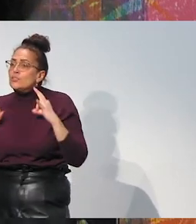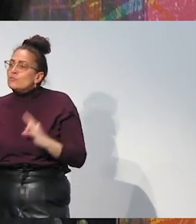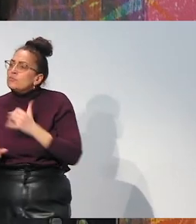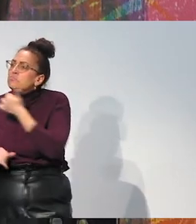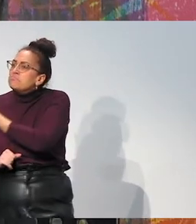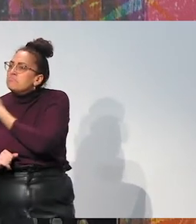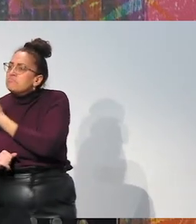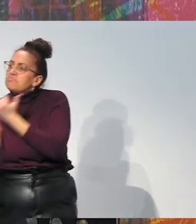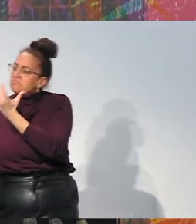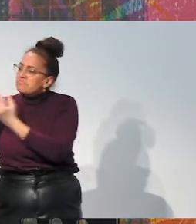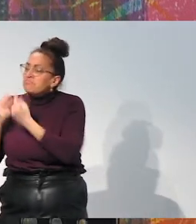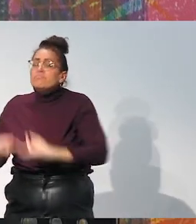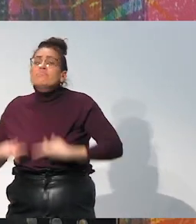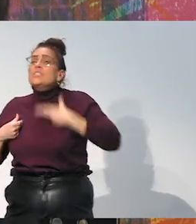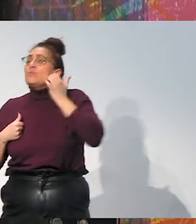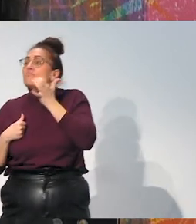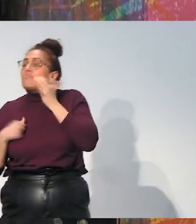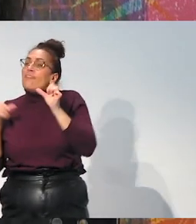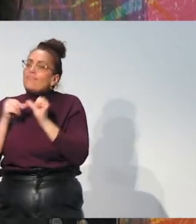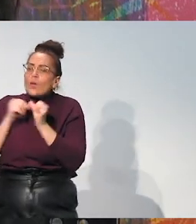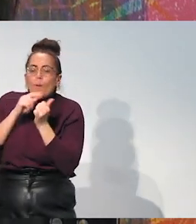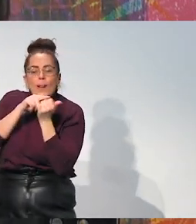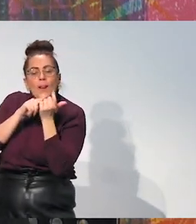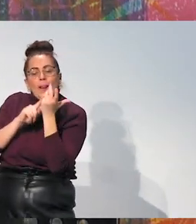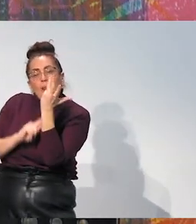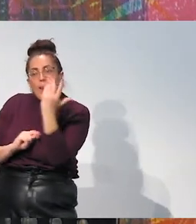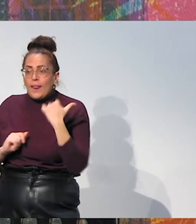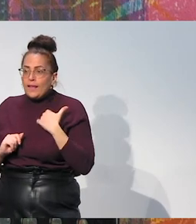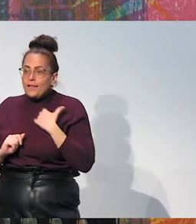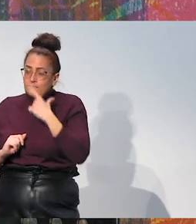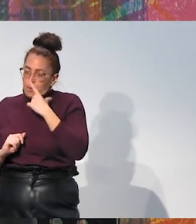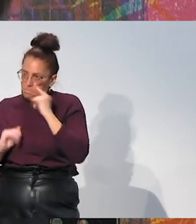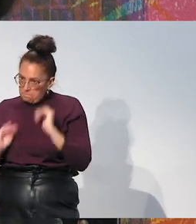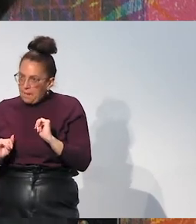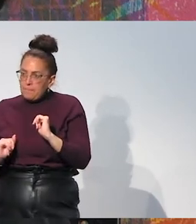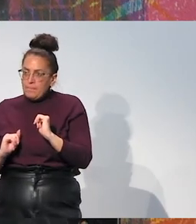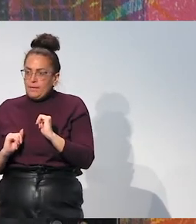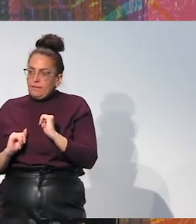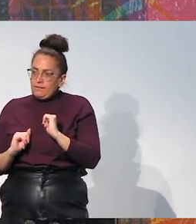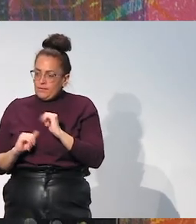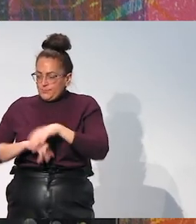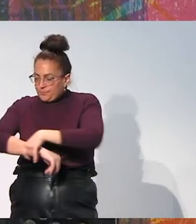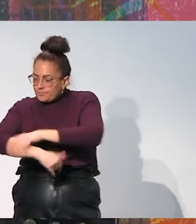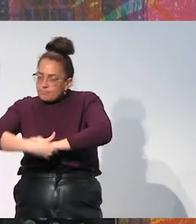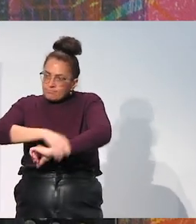gestes du quotidien qui sont aussi des gestes, je crois, salvateurs pour cette femme. Bien sûr, bien